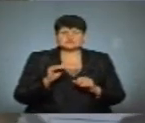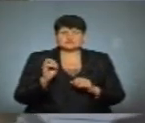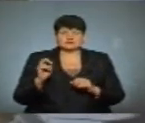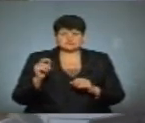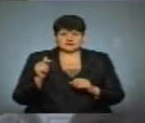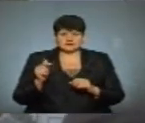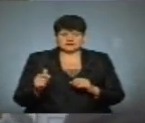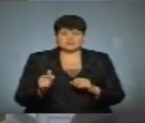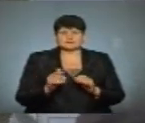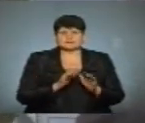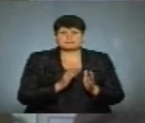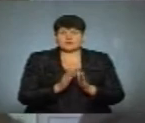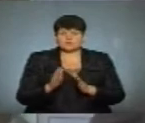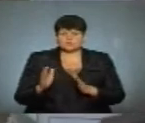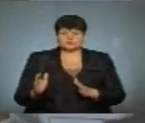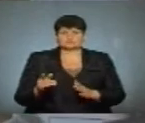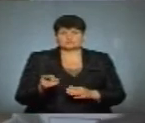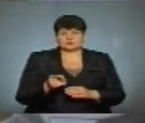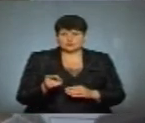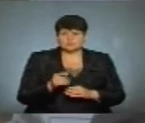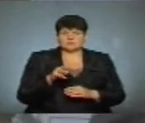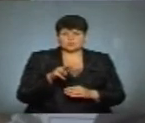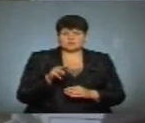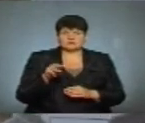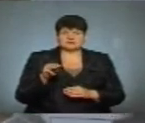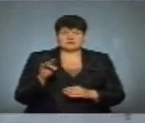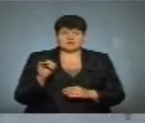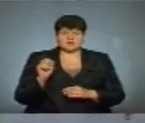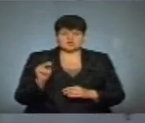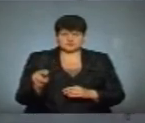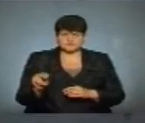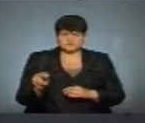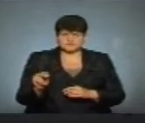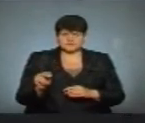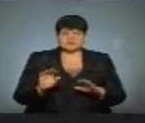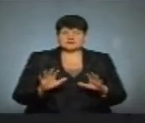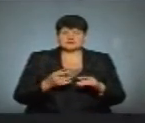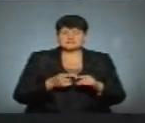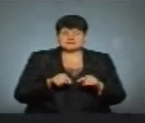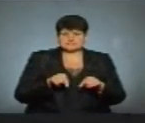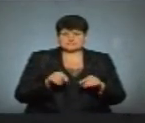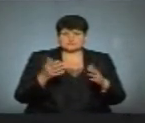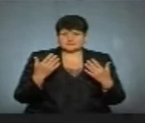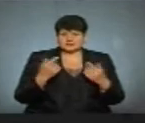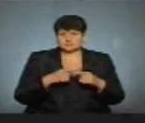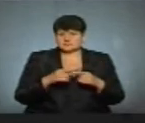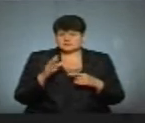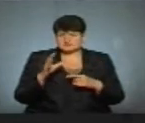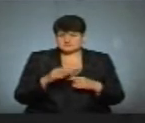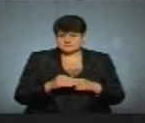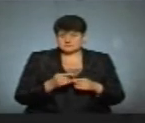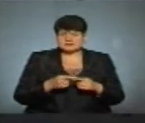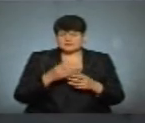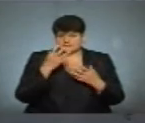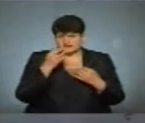господарства, благоустрою та екології Тернополя Микола Трач. Сталося це цими вихідними, швидше за все, що в